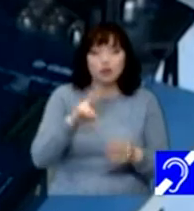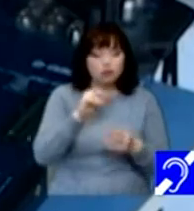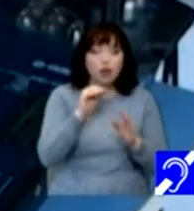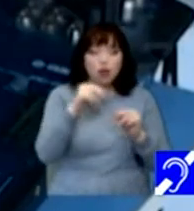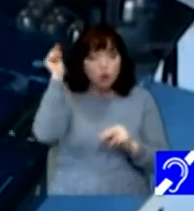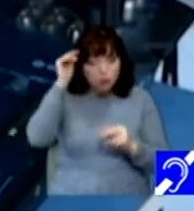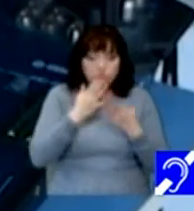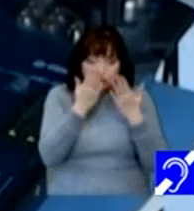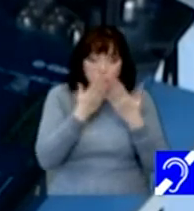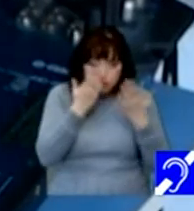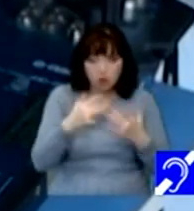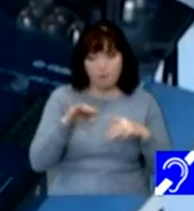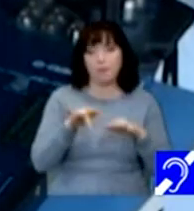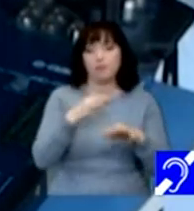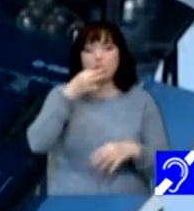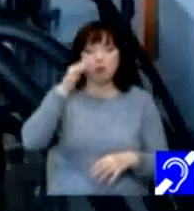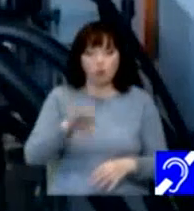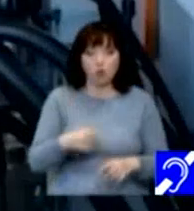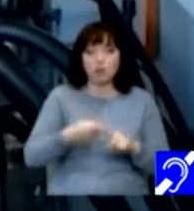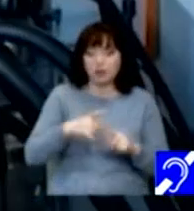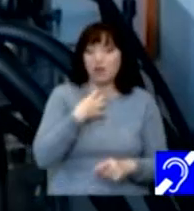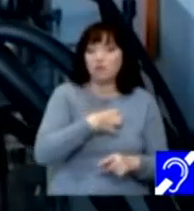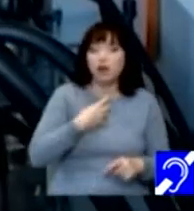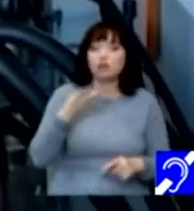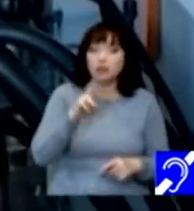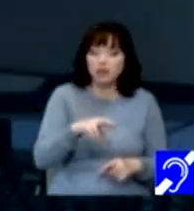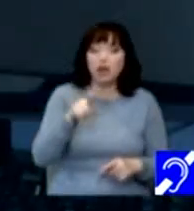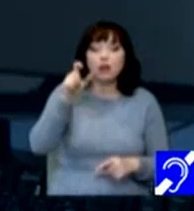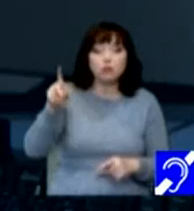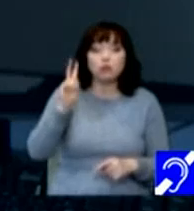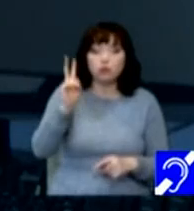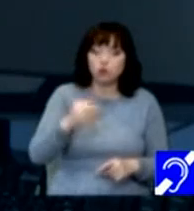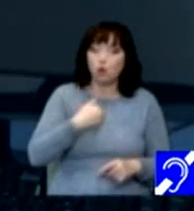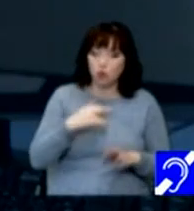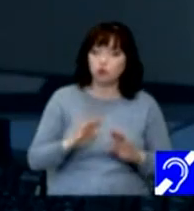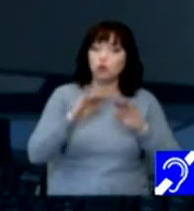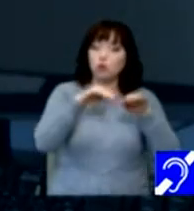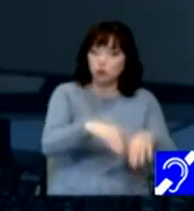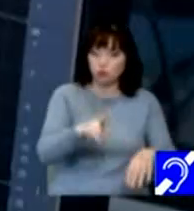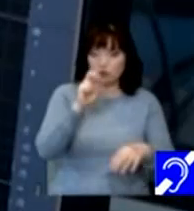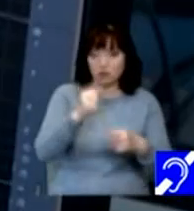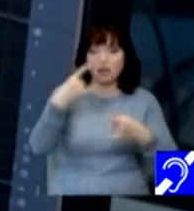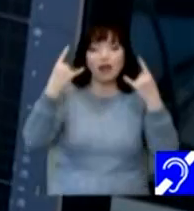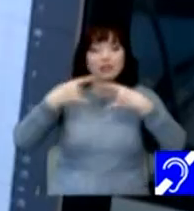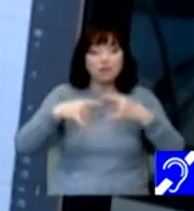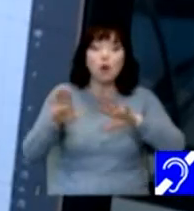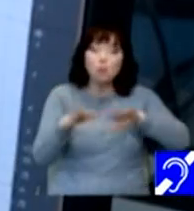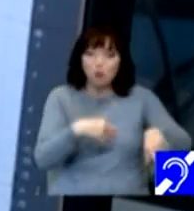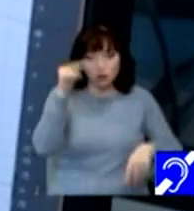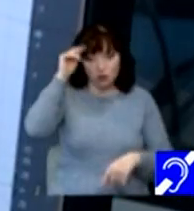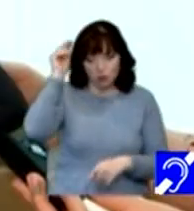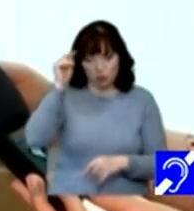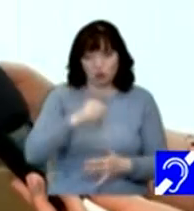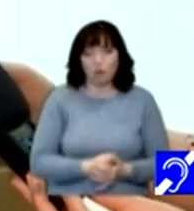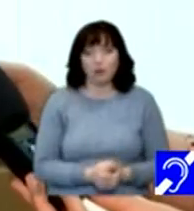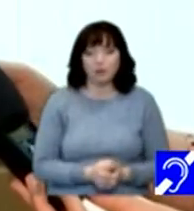la practică. Experiența acumulată va fi esențială, mai ales pentru cei care vor dori să se angajeze la un post de televiziune după absolvirea